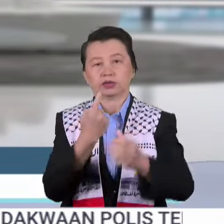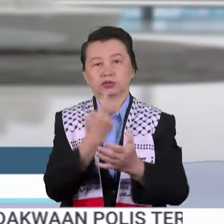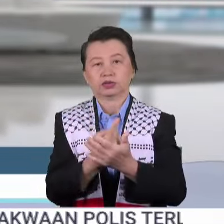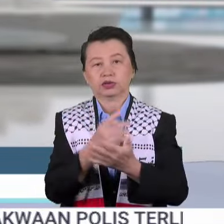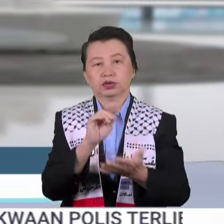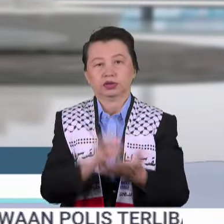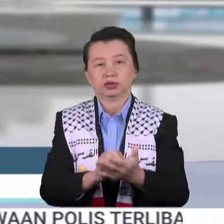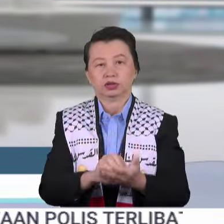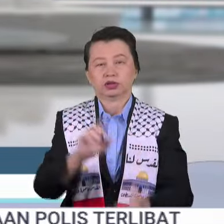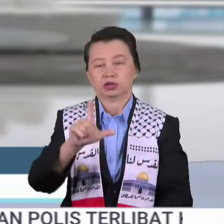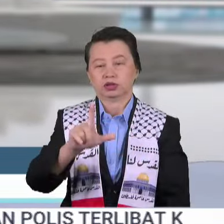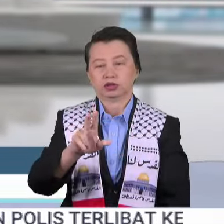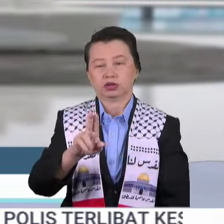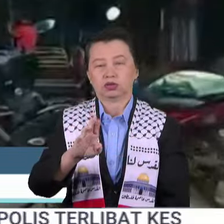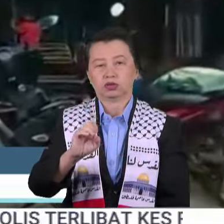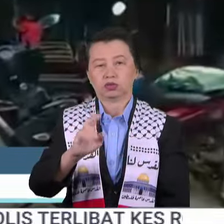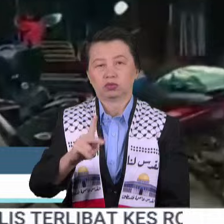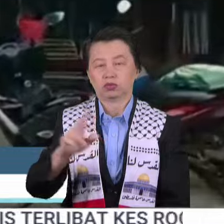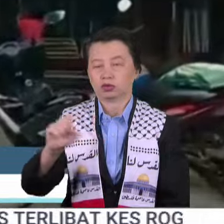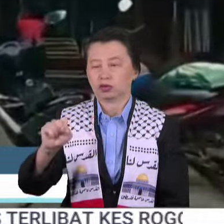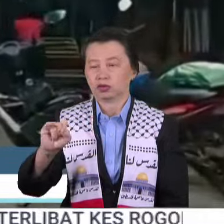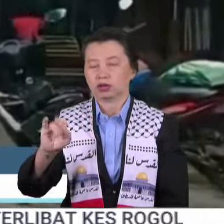Felkra Lubuh Sirik.